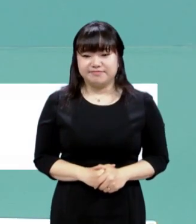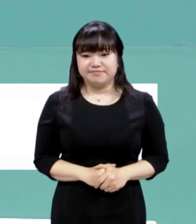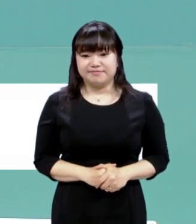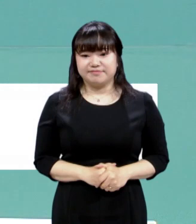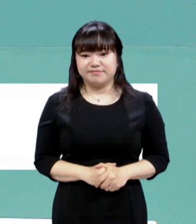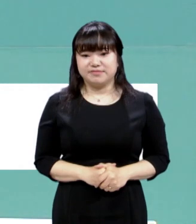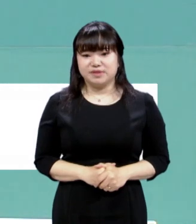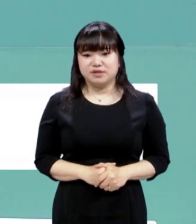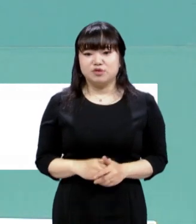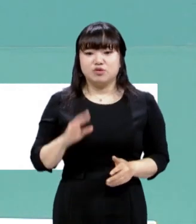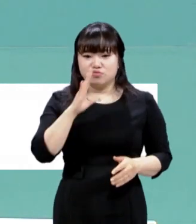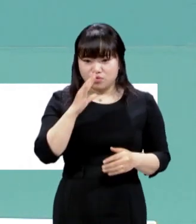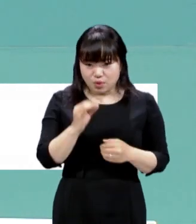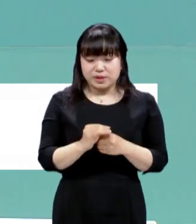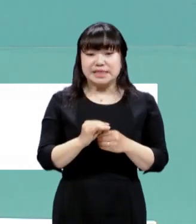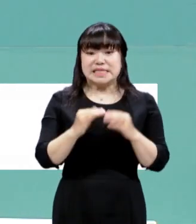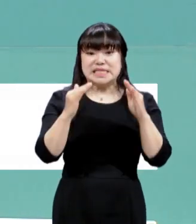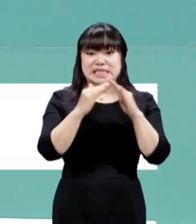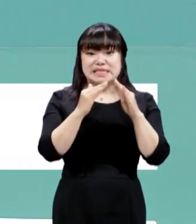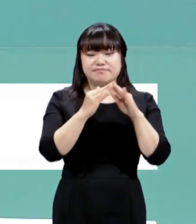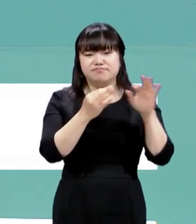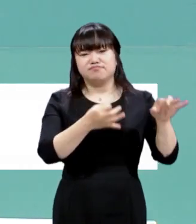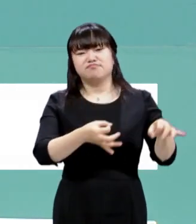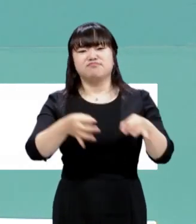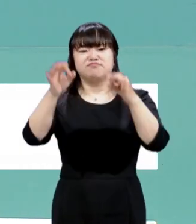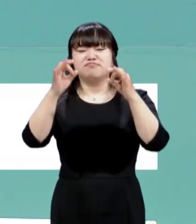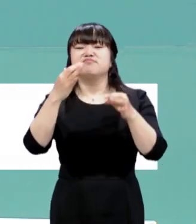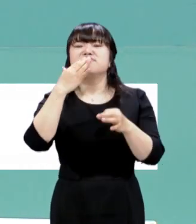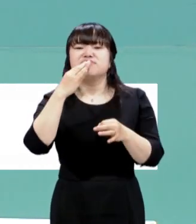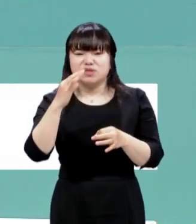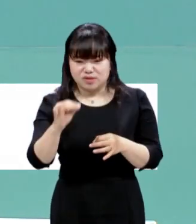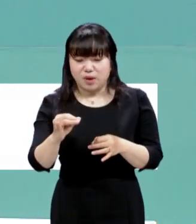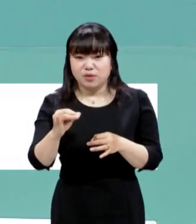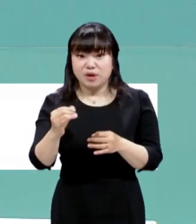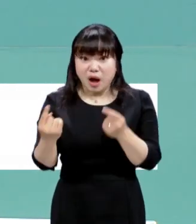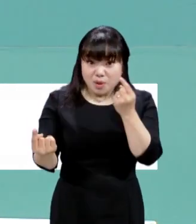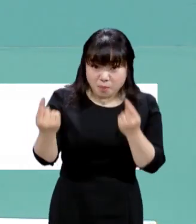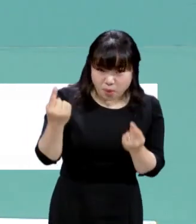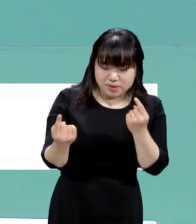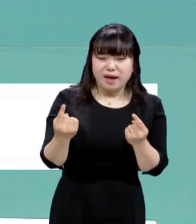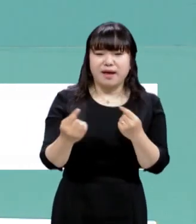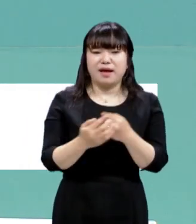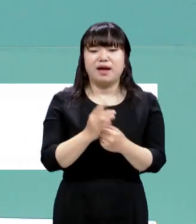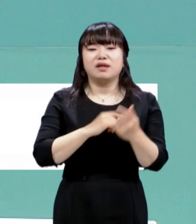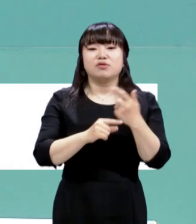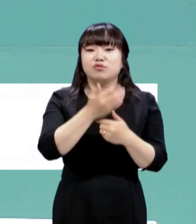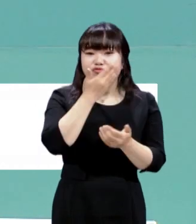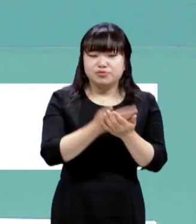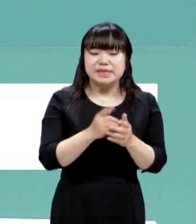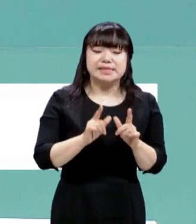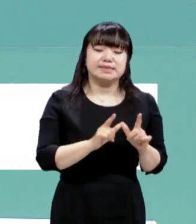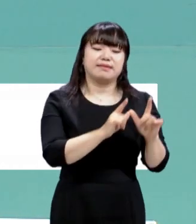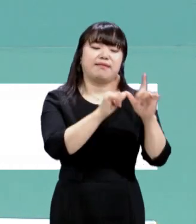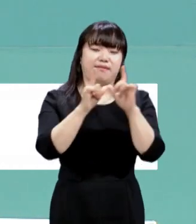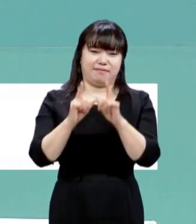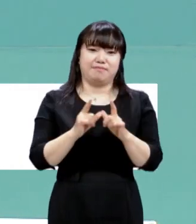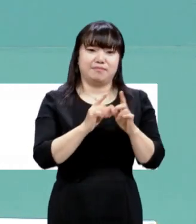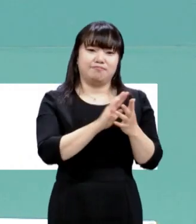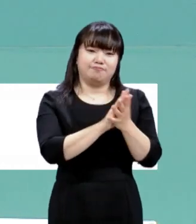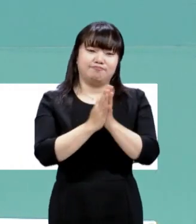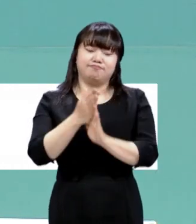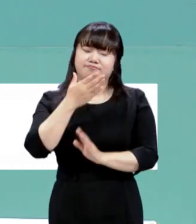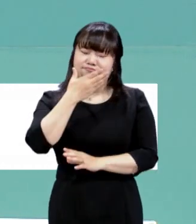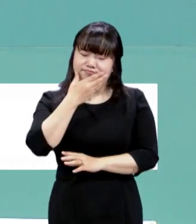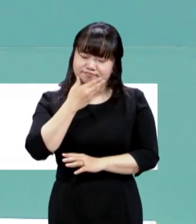우승 해야 되겠죠 하지만 집값 상승 보다는 저는 삶의 질이 중요하다 라고 생각을 합니다 그래서